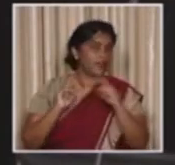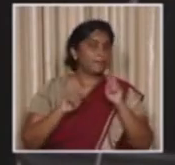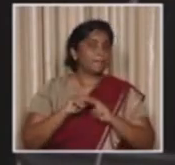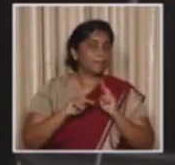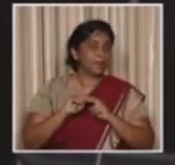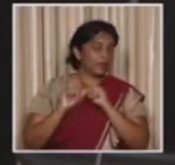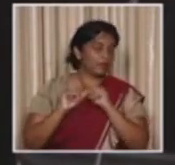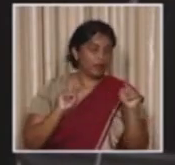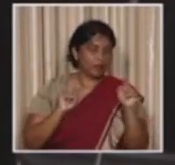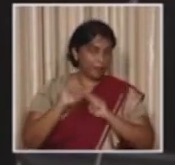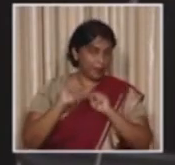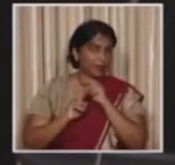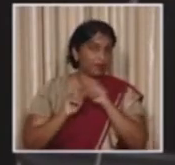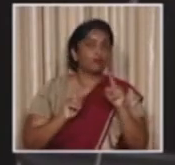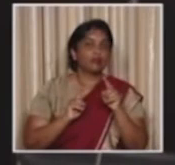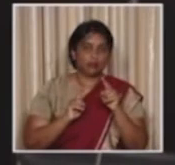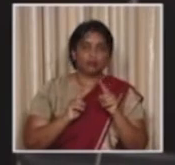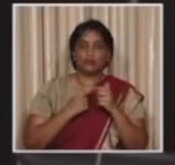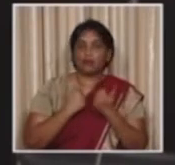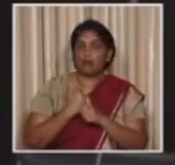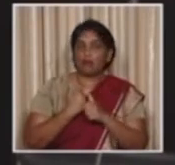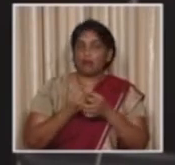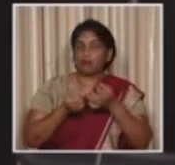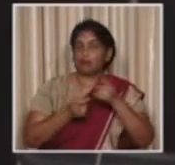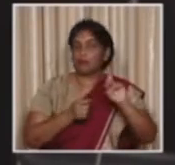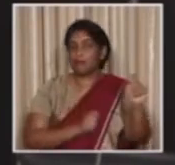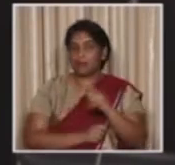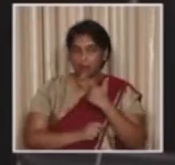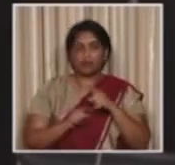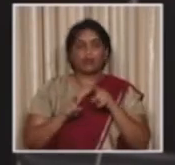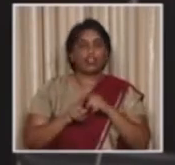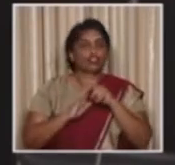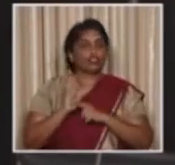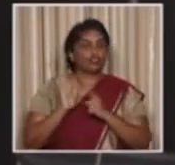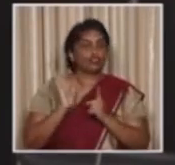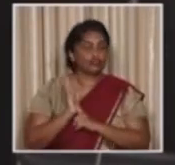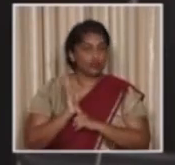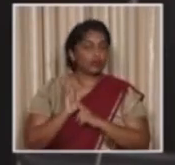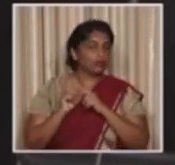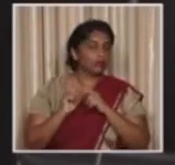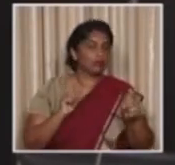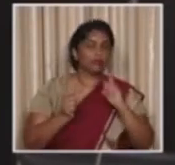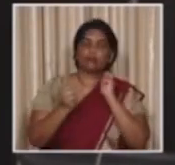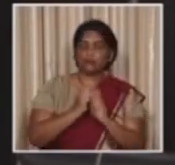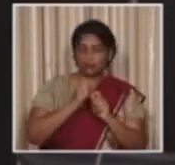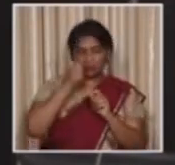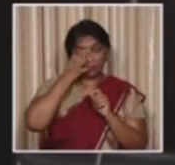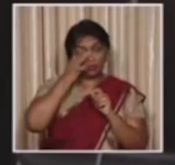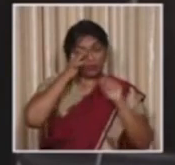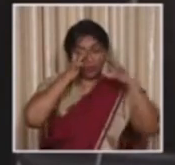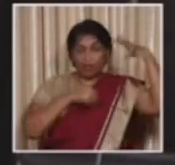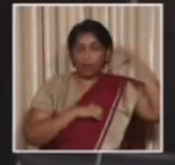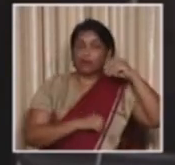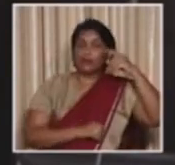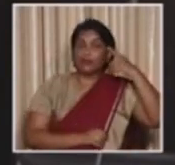දක්වා කාල සීමාව තුළ අය ක්‍රමය සකස් නොකිරීම නිසා ඒ වගේම ජූලි මාසේ ඉඳලා වෙනස් කරපු අය ක්‍රමය සහ නියන් තත්ත්වේ